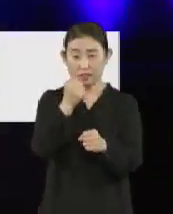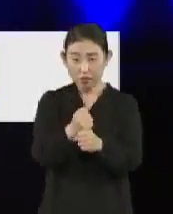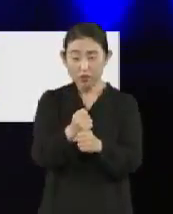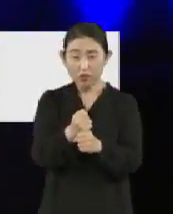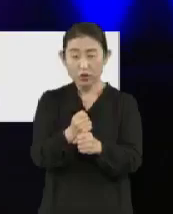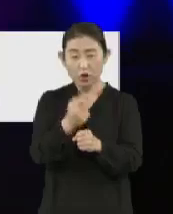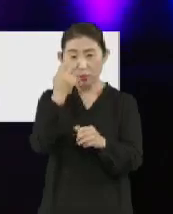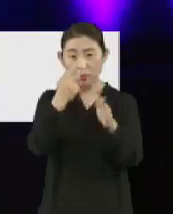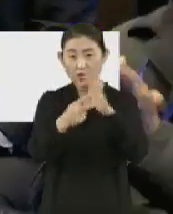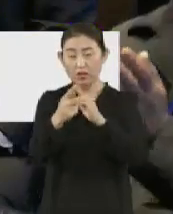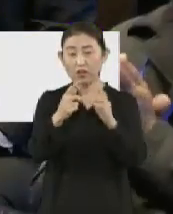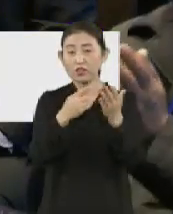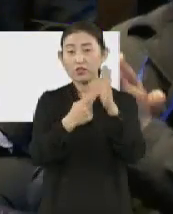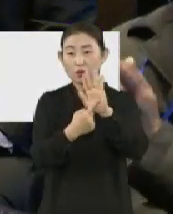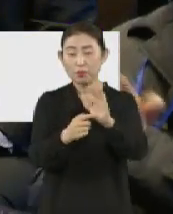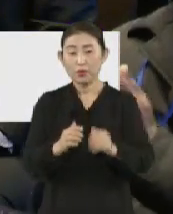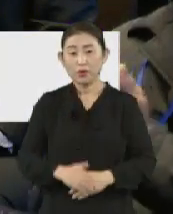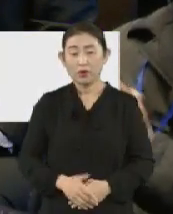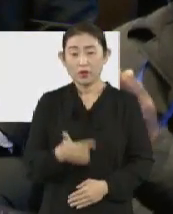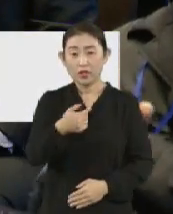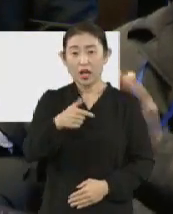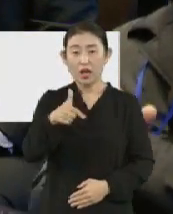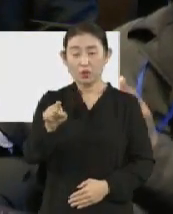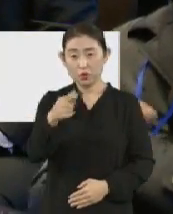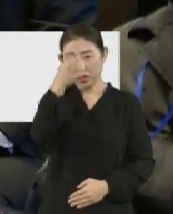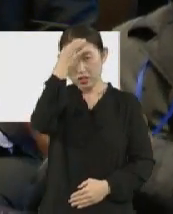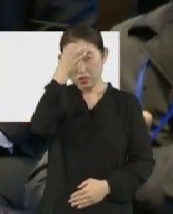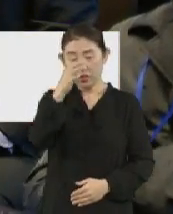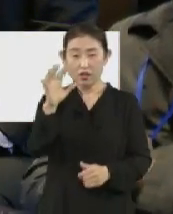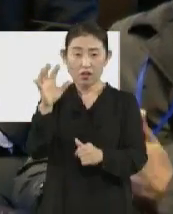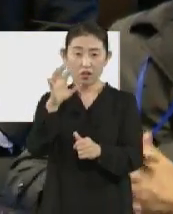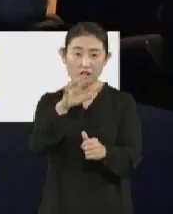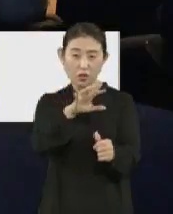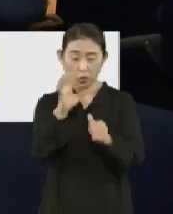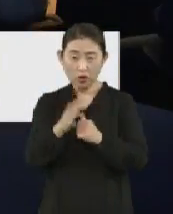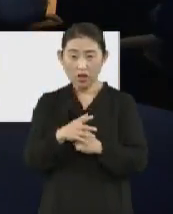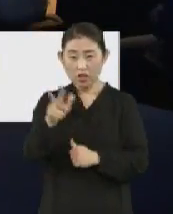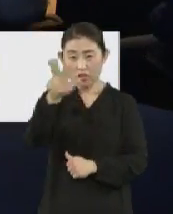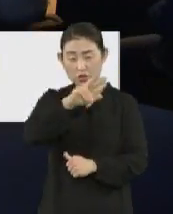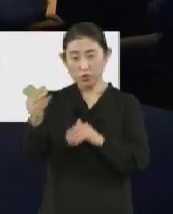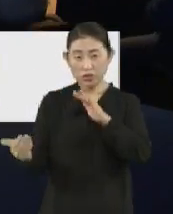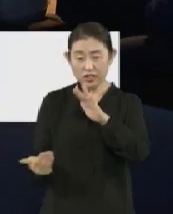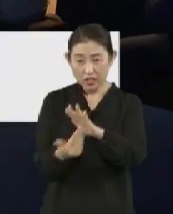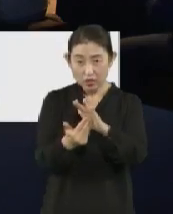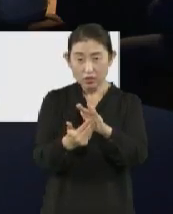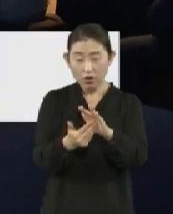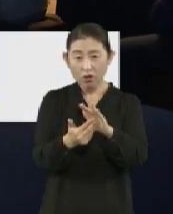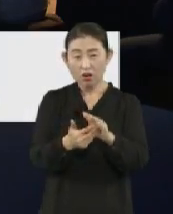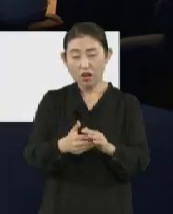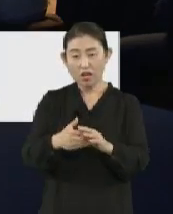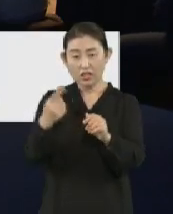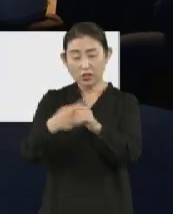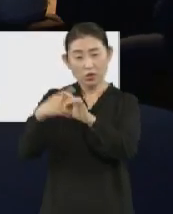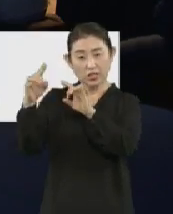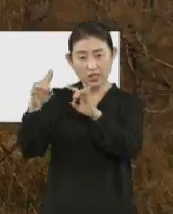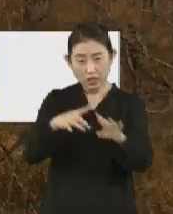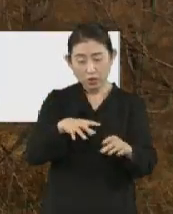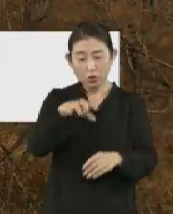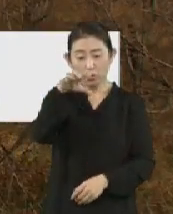선포식을 가졌습니다. 나노 융합 기술을 기반으로 한 전국 최초 첨단 센서 특화 산단을 조성한다는